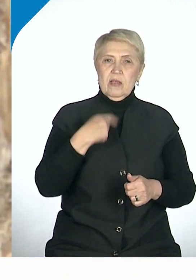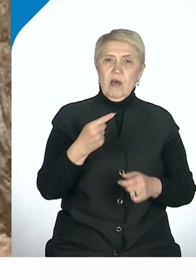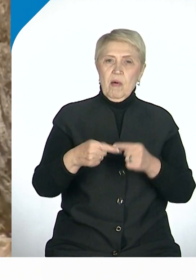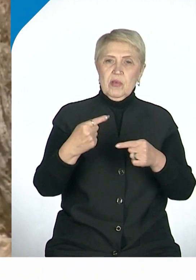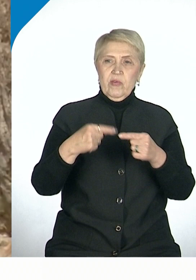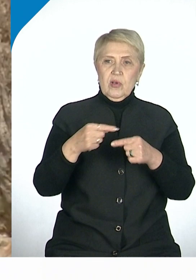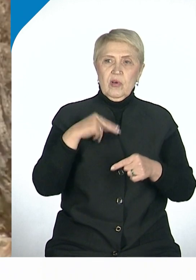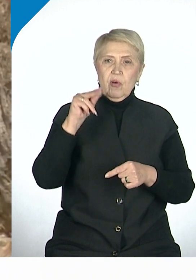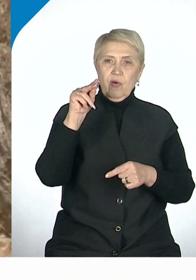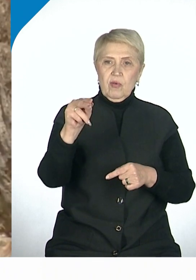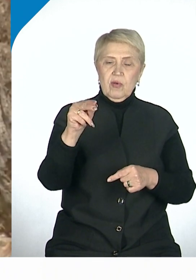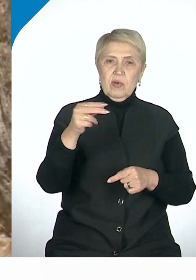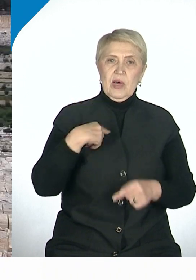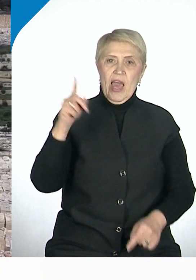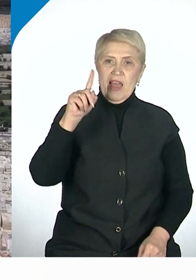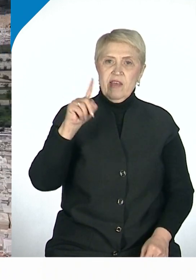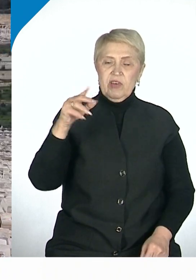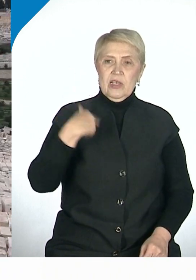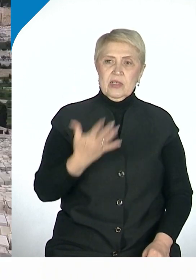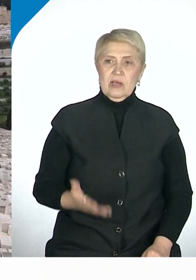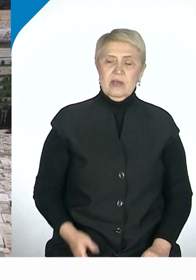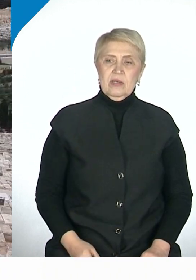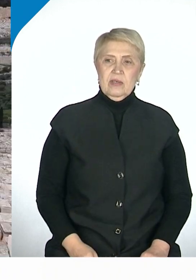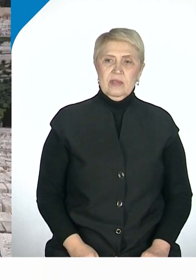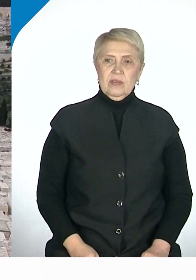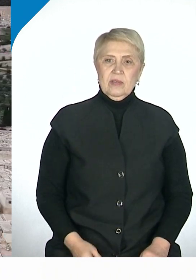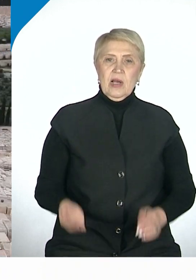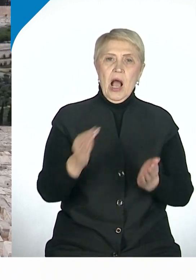сверточков вывозят на еврейское кладбище на Масличной горе.